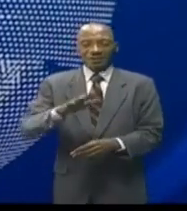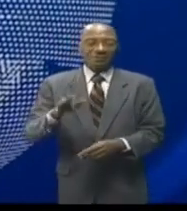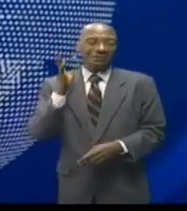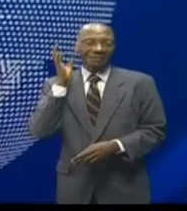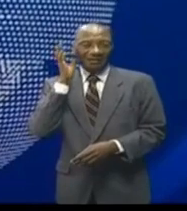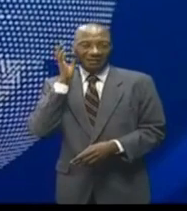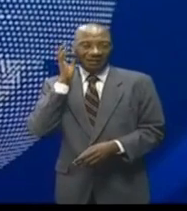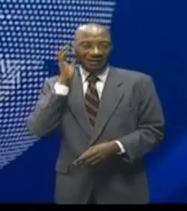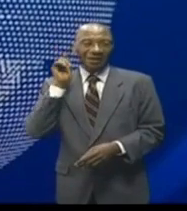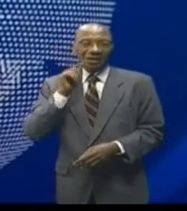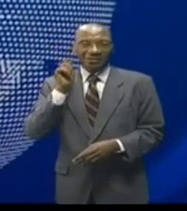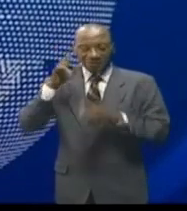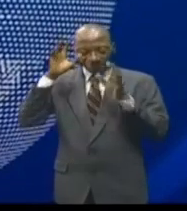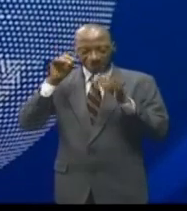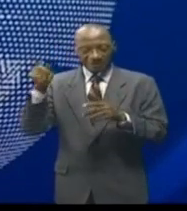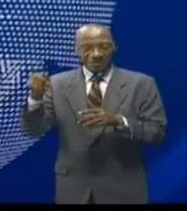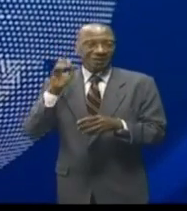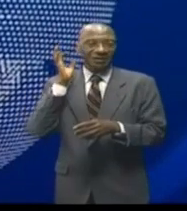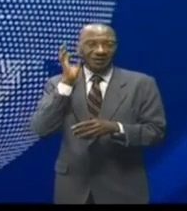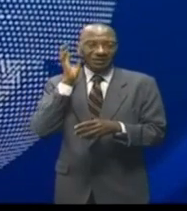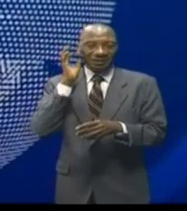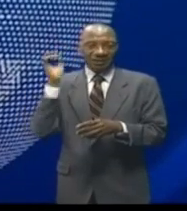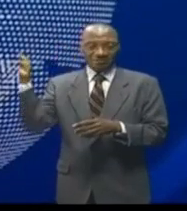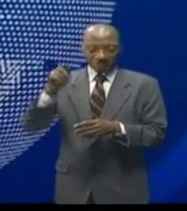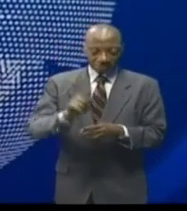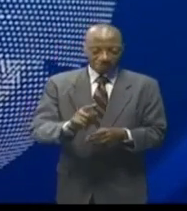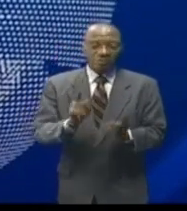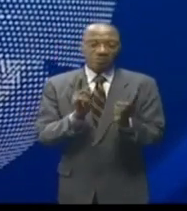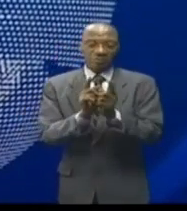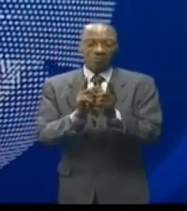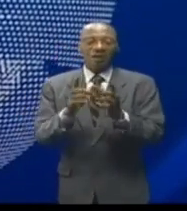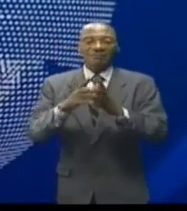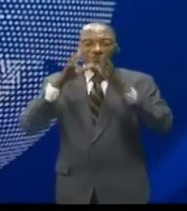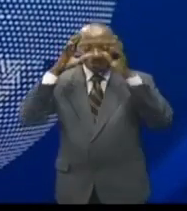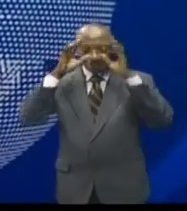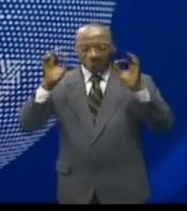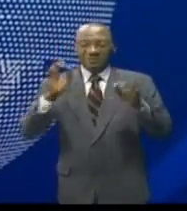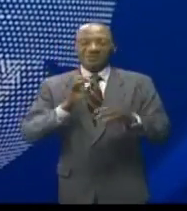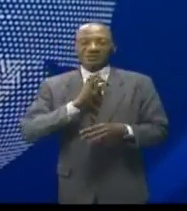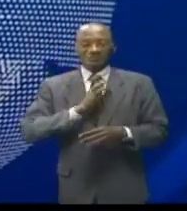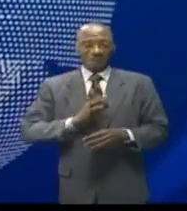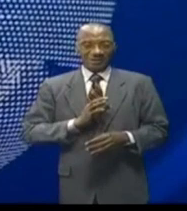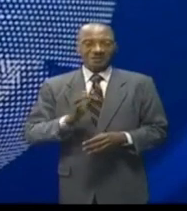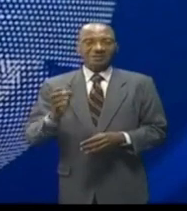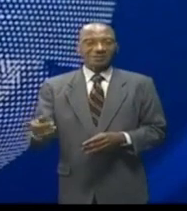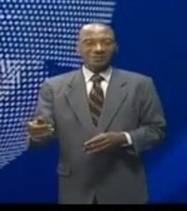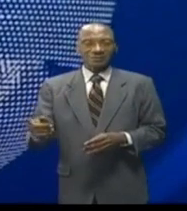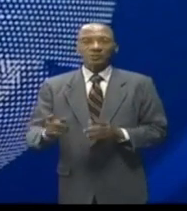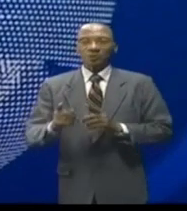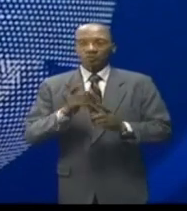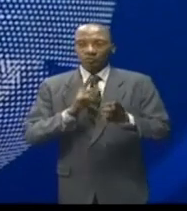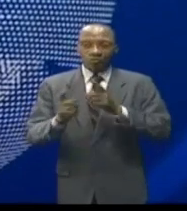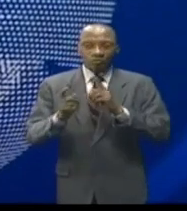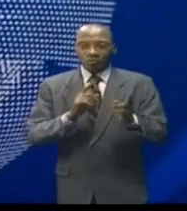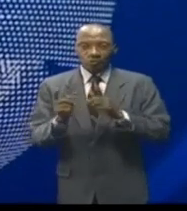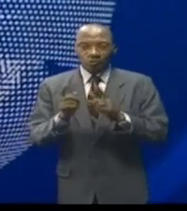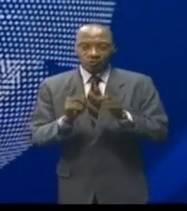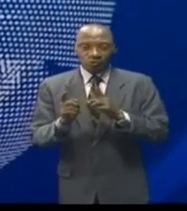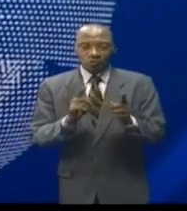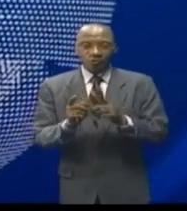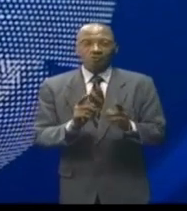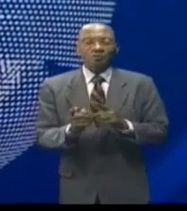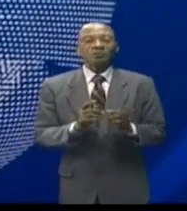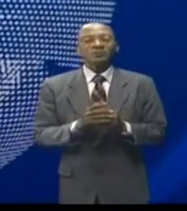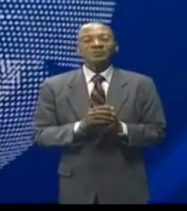du Kenya et le président de la République démocratique du Congo Félix Antoine Tshisekedi son hôte ici à